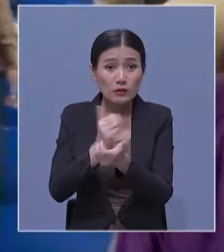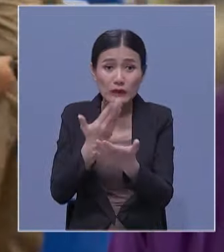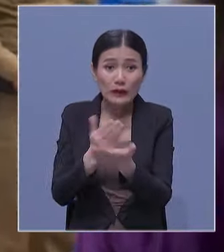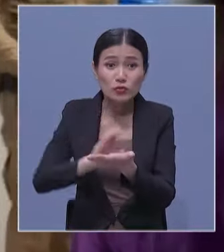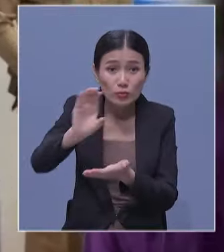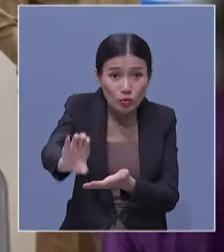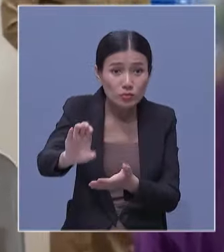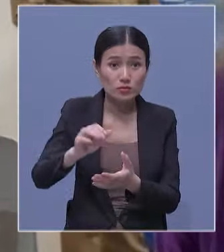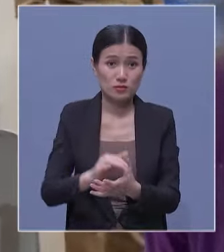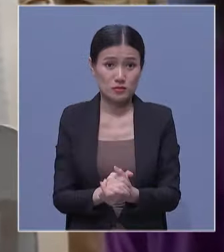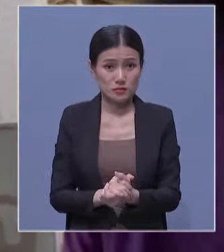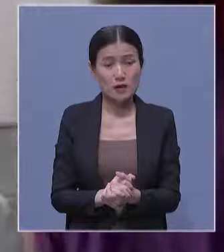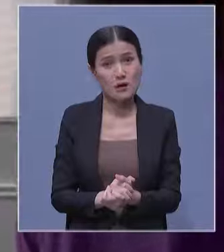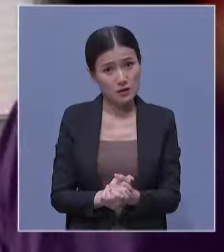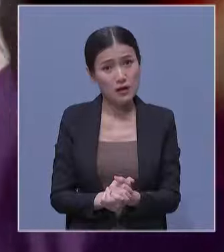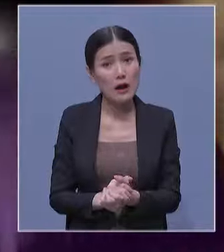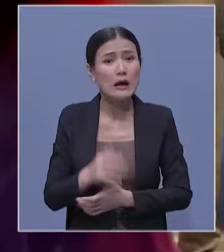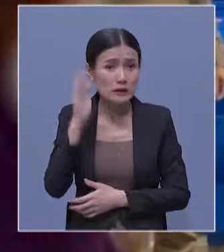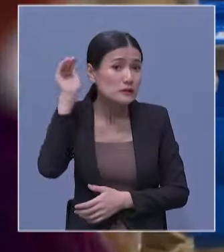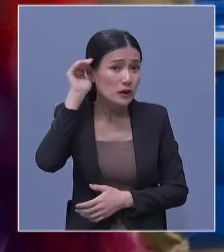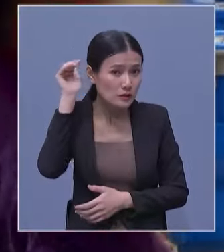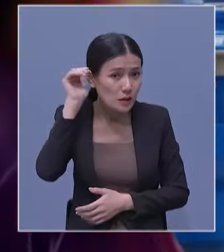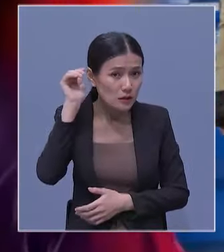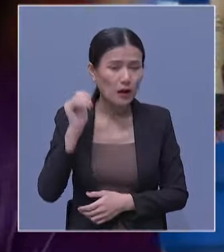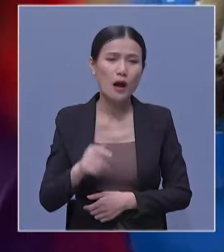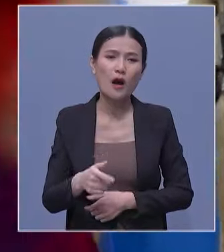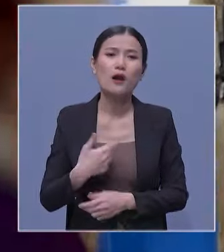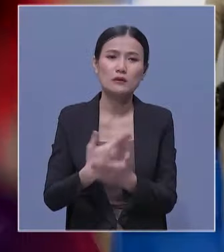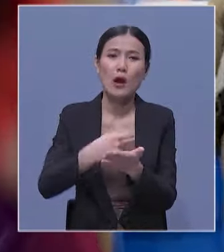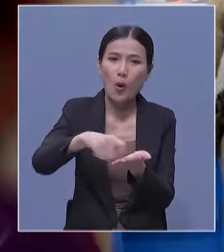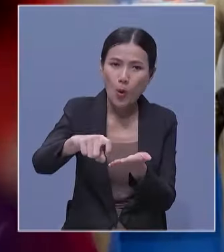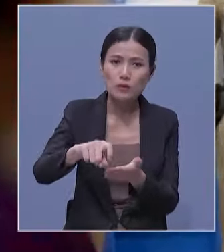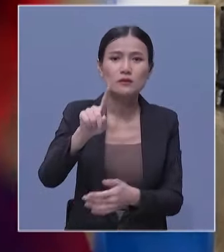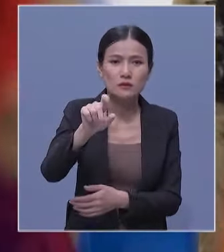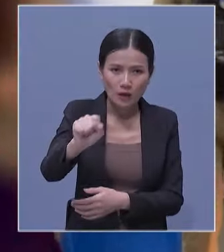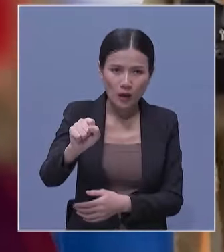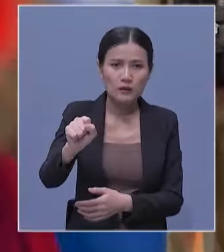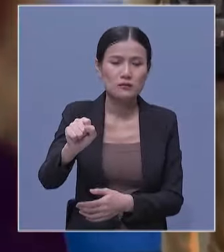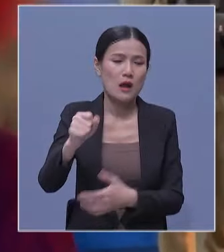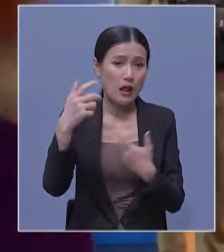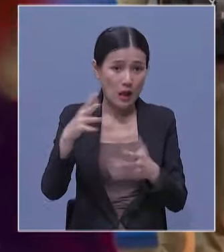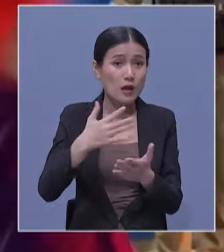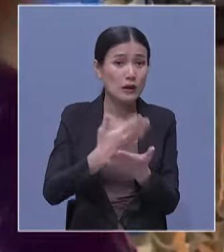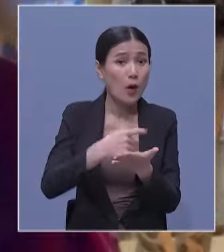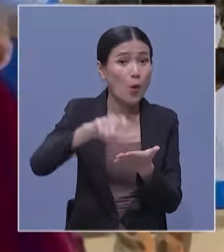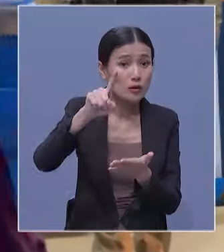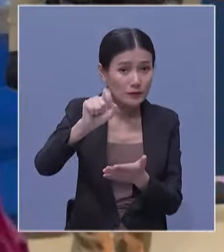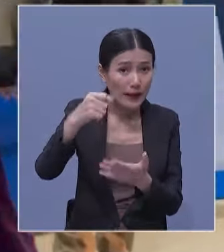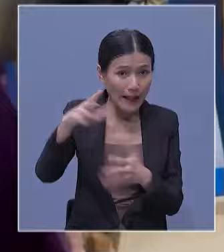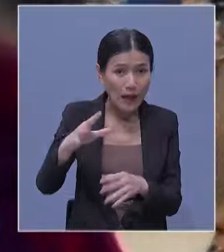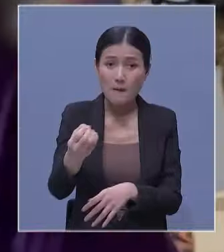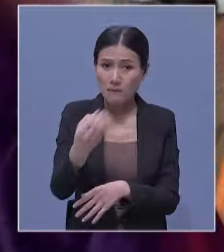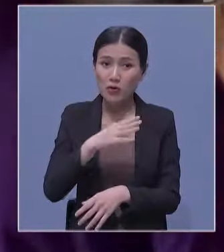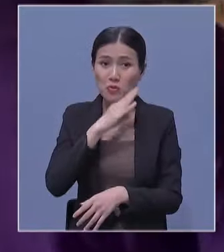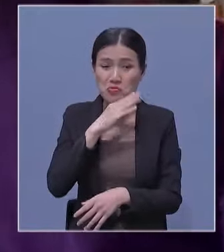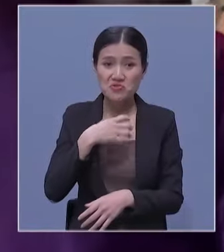สับสนนะคะที่คุณลุงเล่า่งคุณไพฑูลก็หลงเชื่อแล้วบอกว่าโอนเงินเนี่ยไปรวม 100,000บาทแล้วบอกว่าถ้าต้องการถอนเงินทั้ง